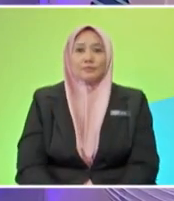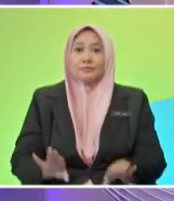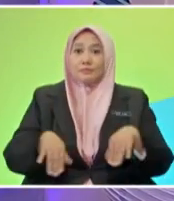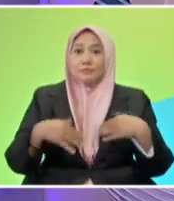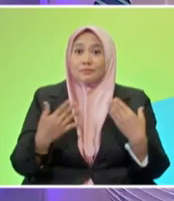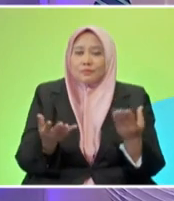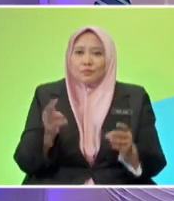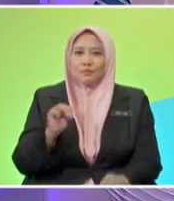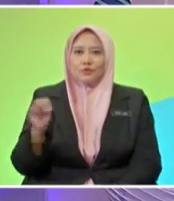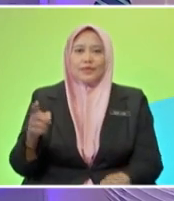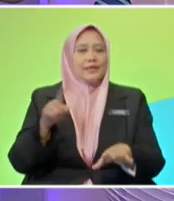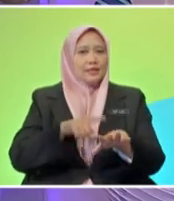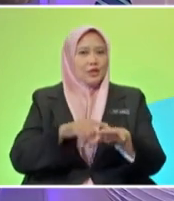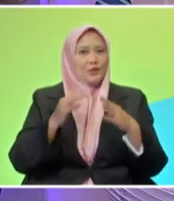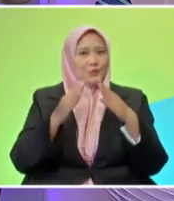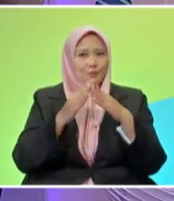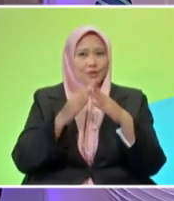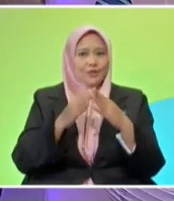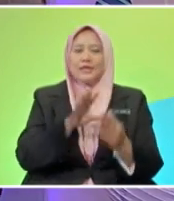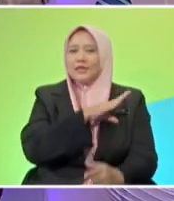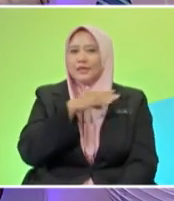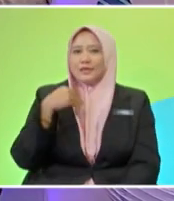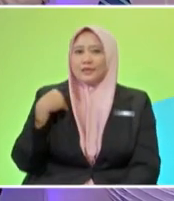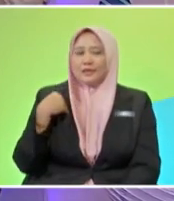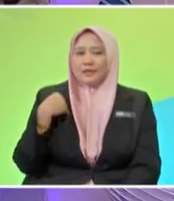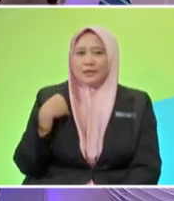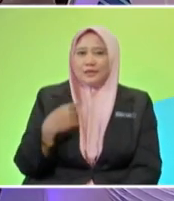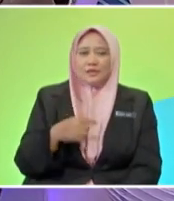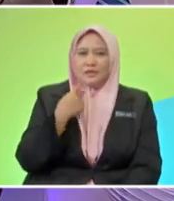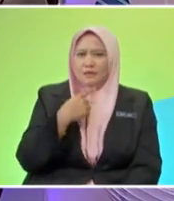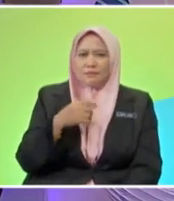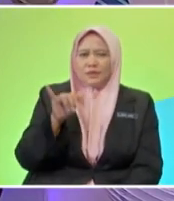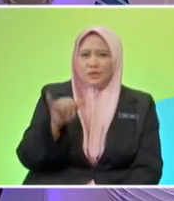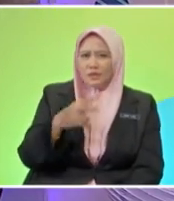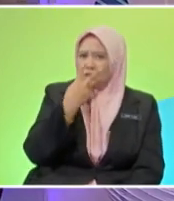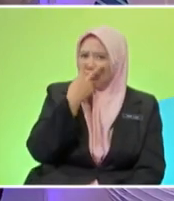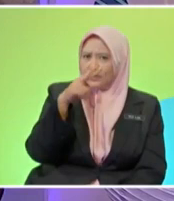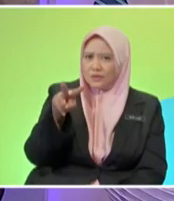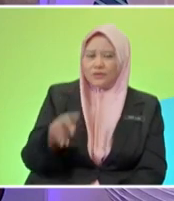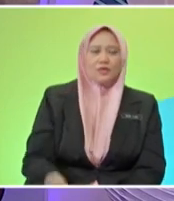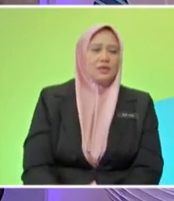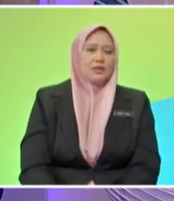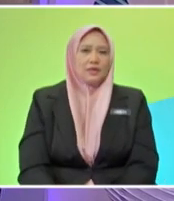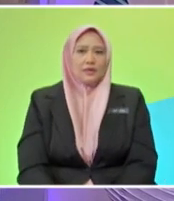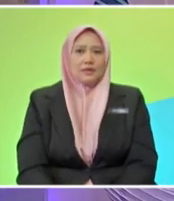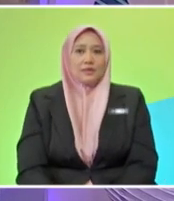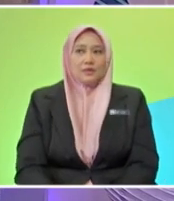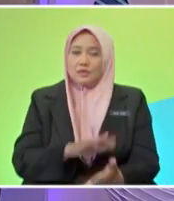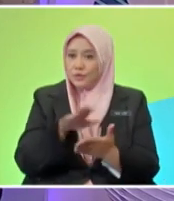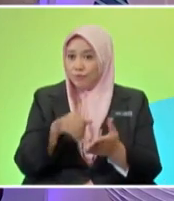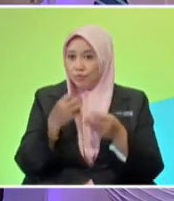rumah? Penontonnya menonton setia awal dari awal tadi, anda telah berjaya baca cepat dan jawab tepat seperti